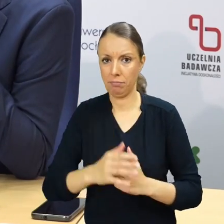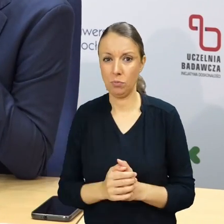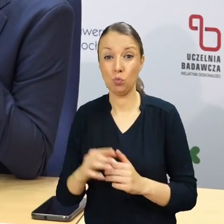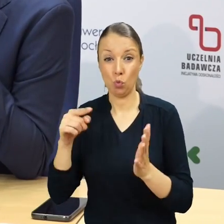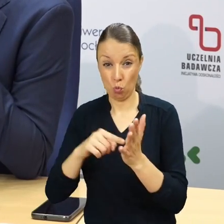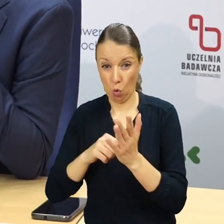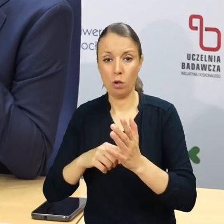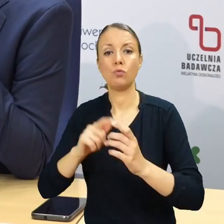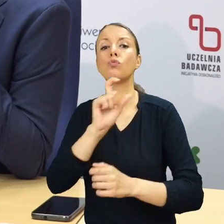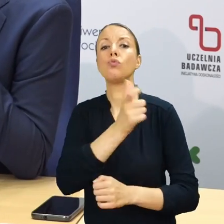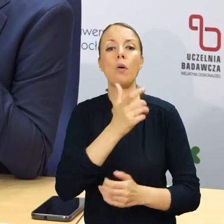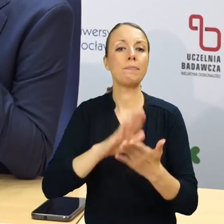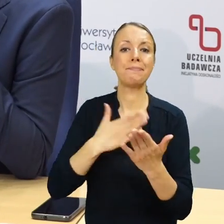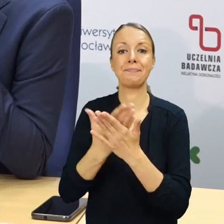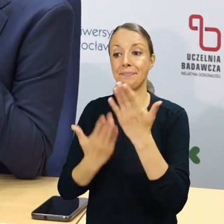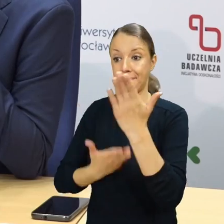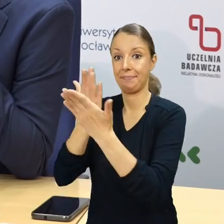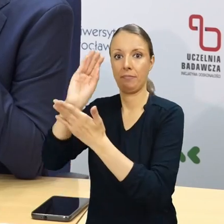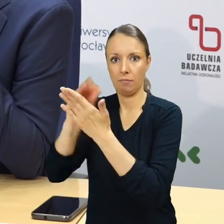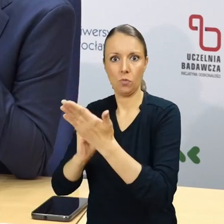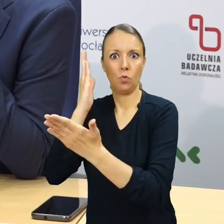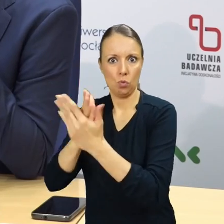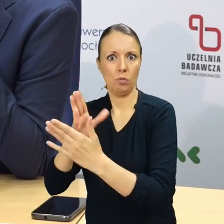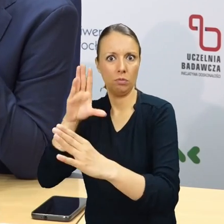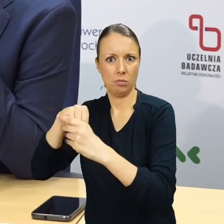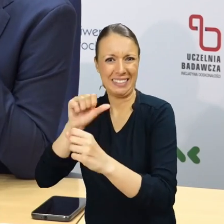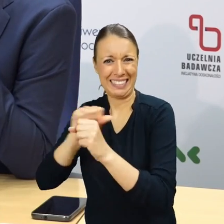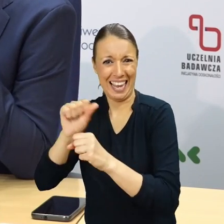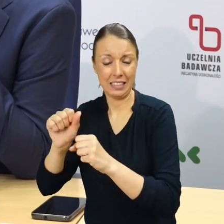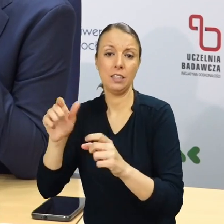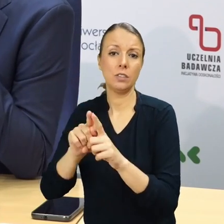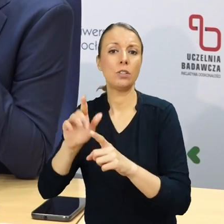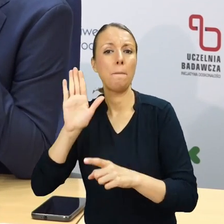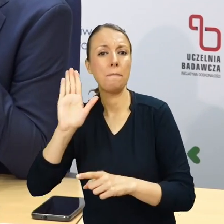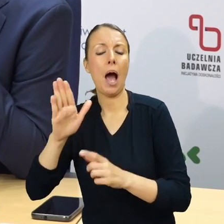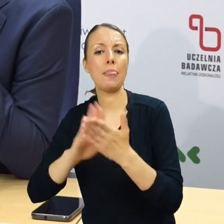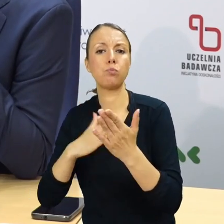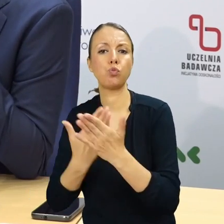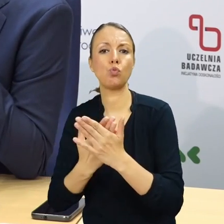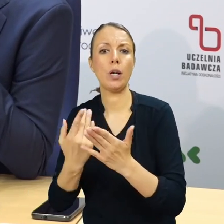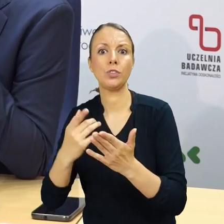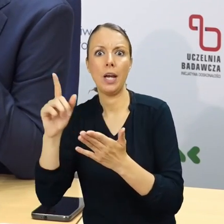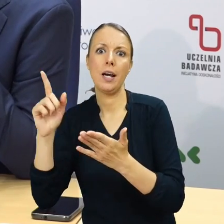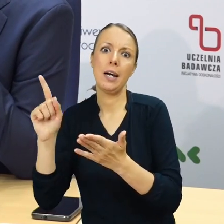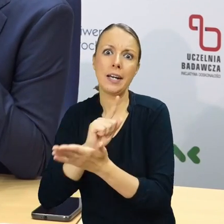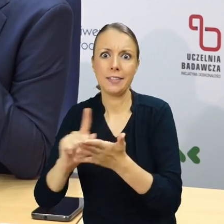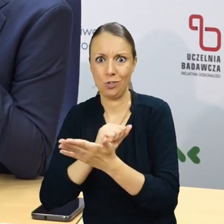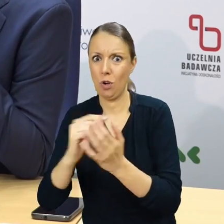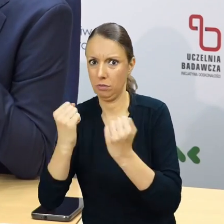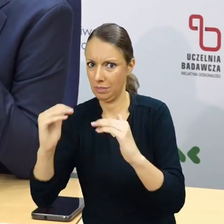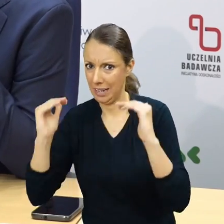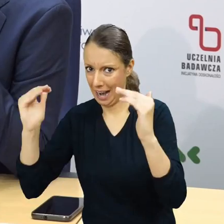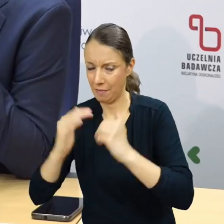wniosku i ma klauzulę zastrzeżoną czy wyższą i wtedy ona może trafić do kancelarii tajnej